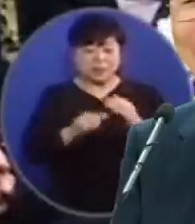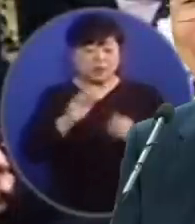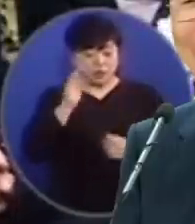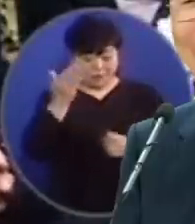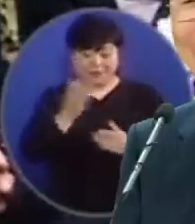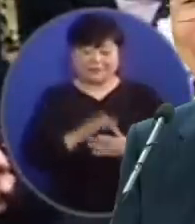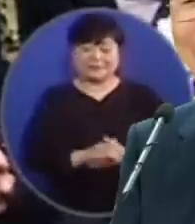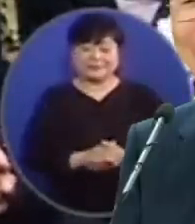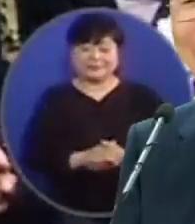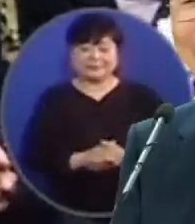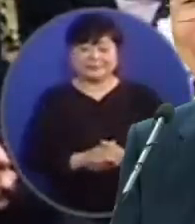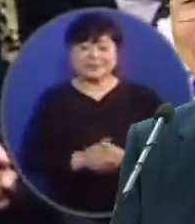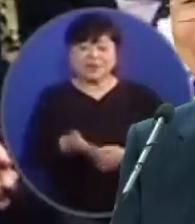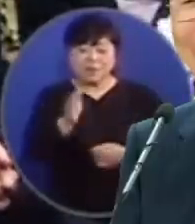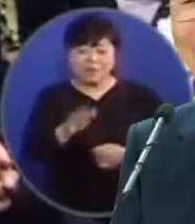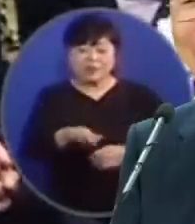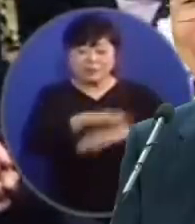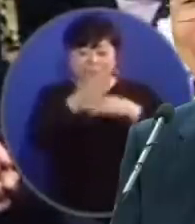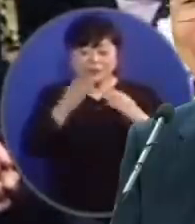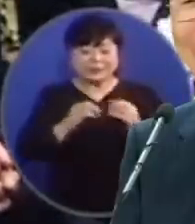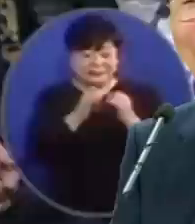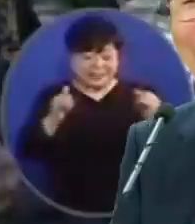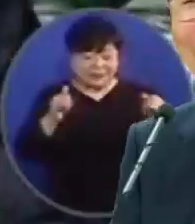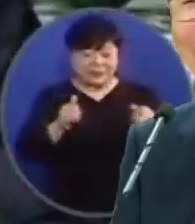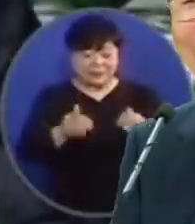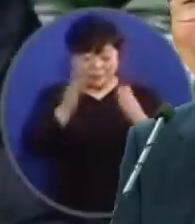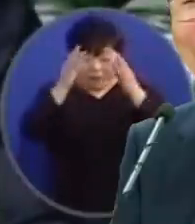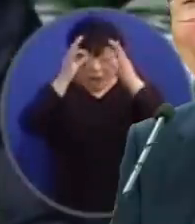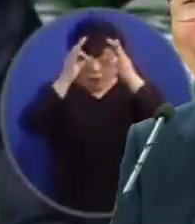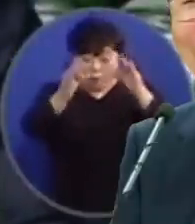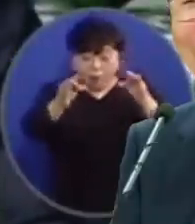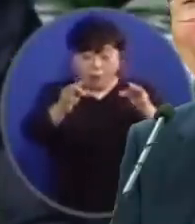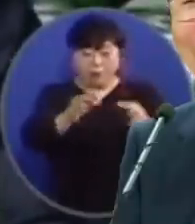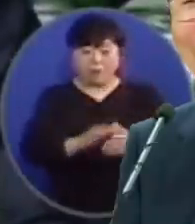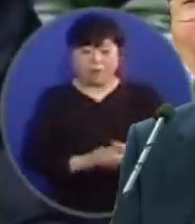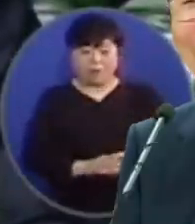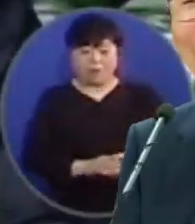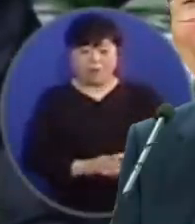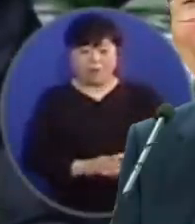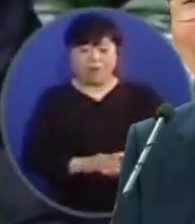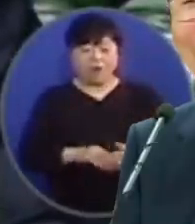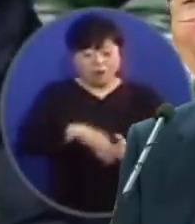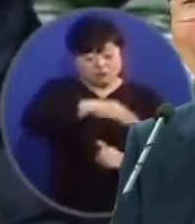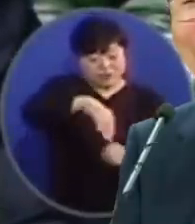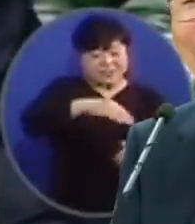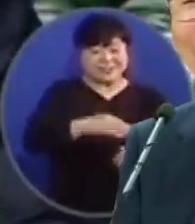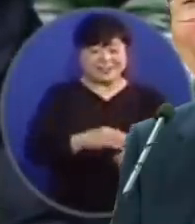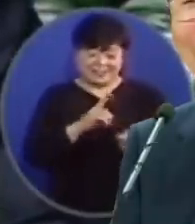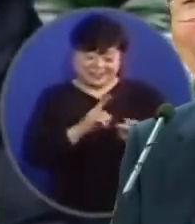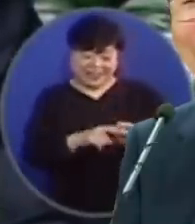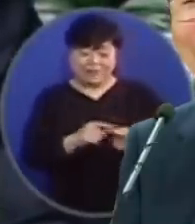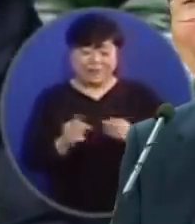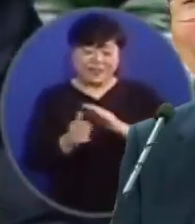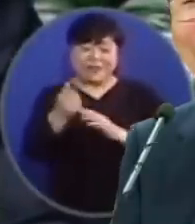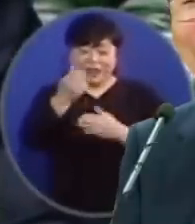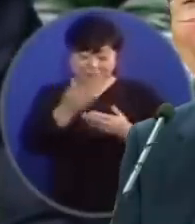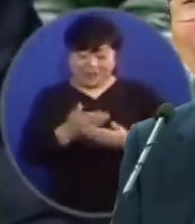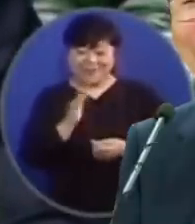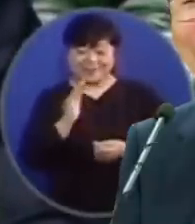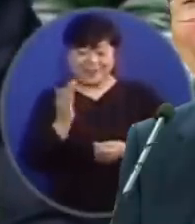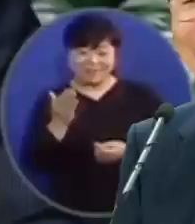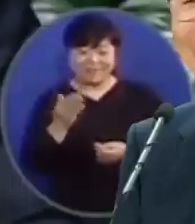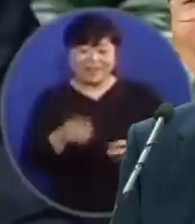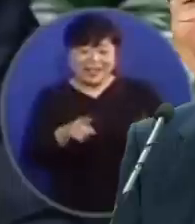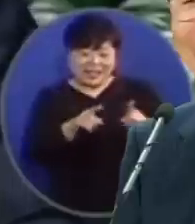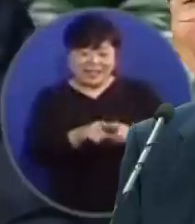것입니다. 그러면 모든 국민들이 그를 바라볼 때 어찌할 수 없이 분위기에 타서 희망을 얻을 수가 있는 것입니다.